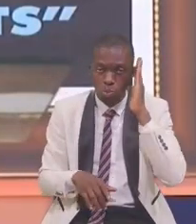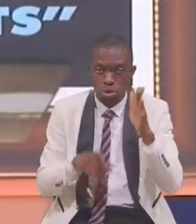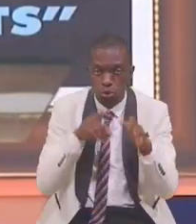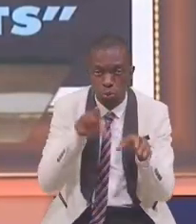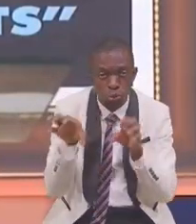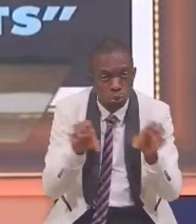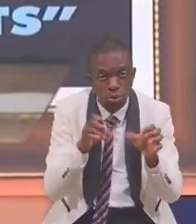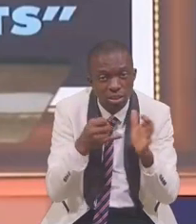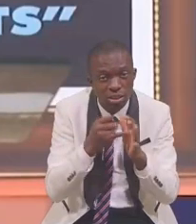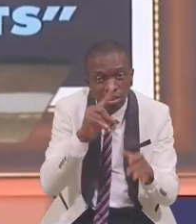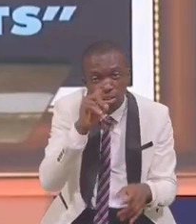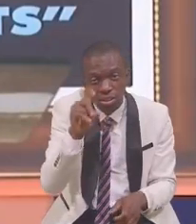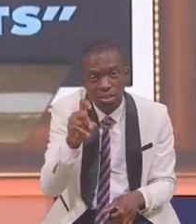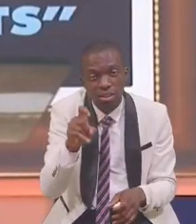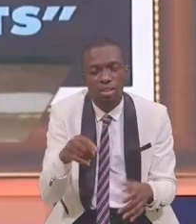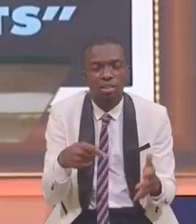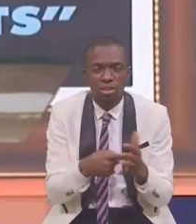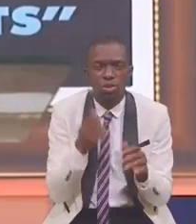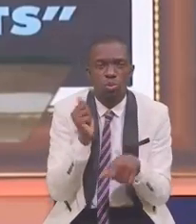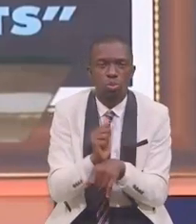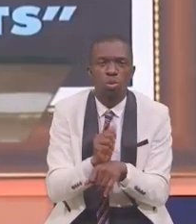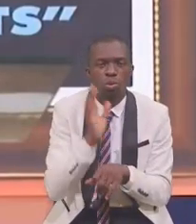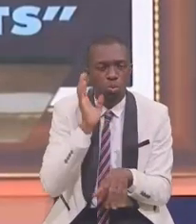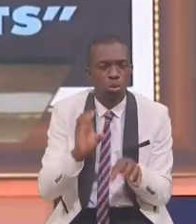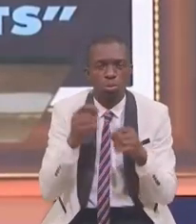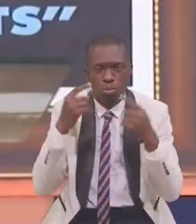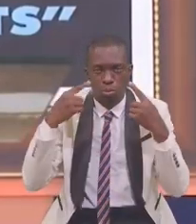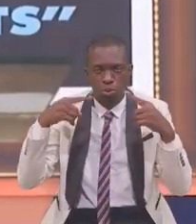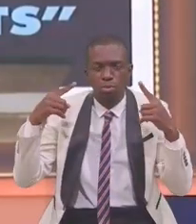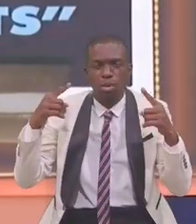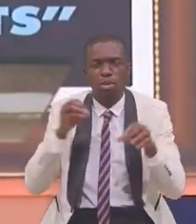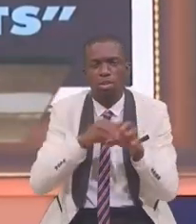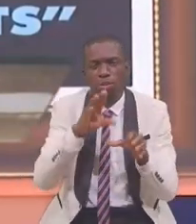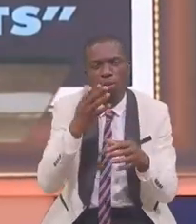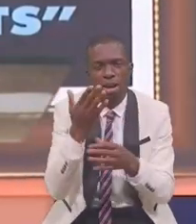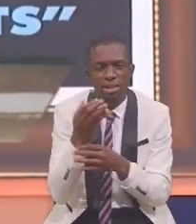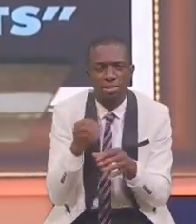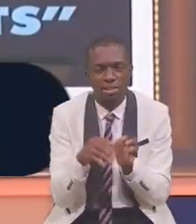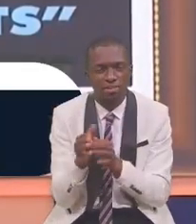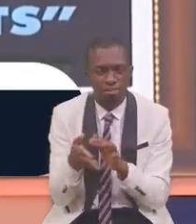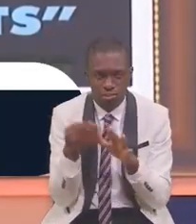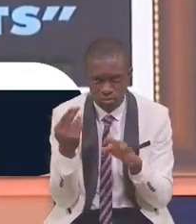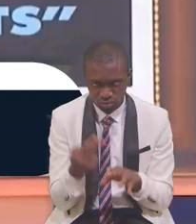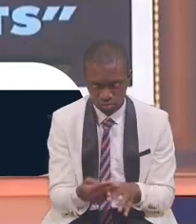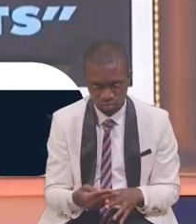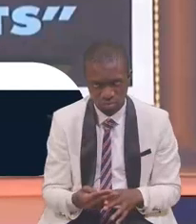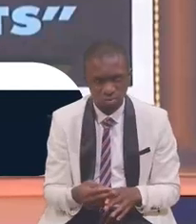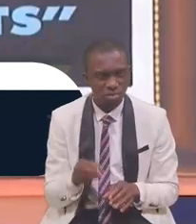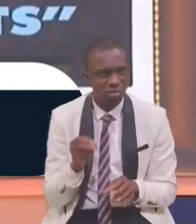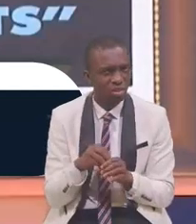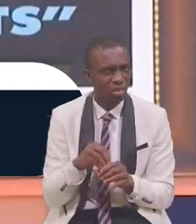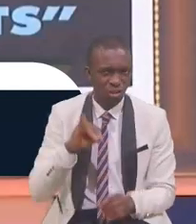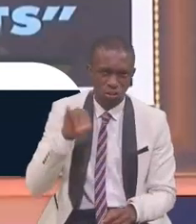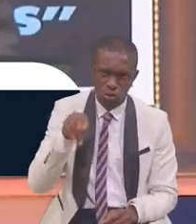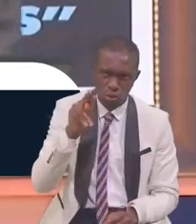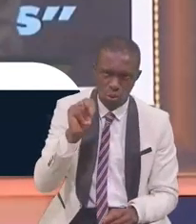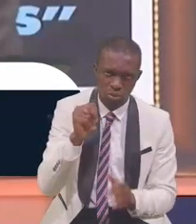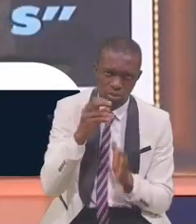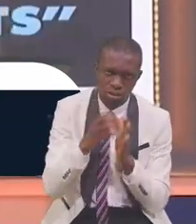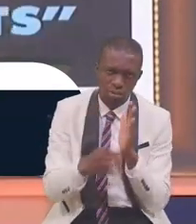va prospérer dans votre main. Retournons à Jean 17. Jean 17, je lis